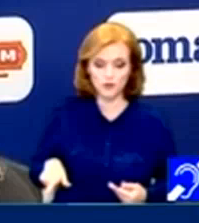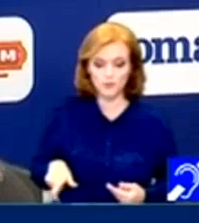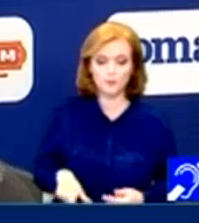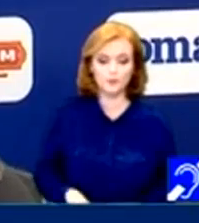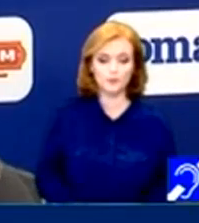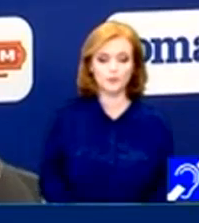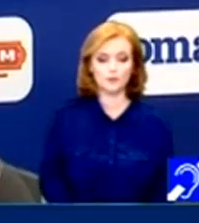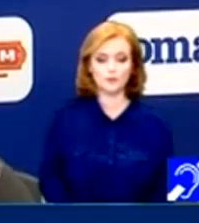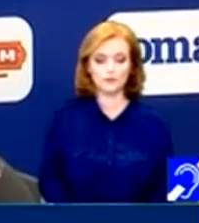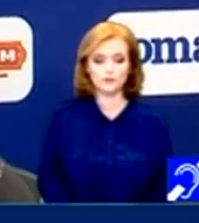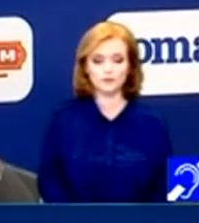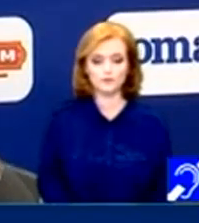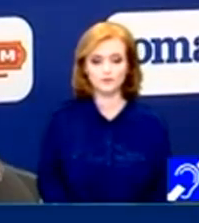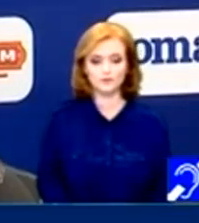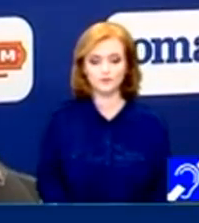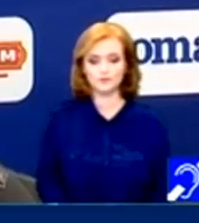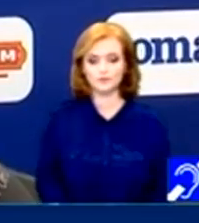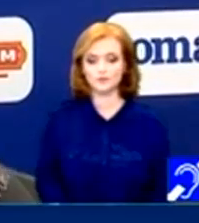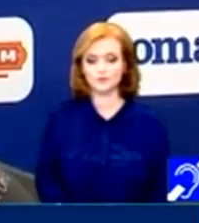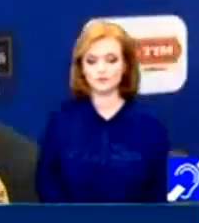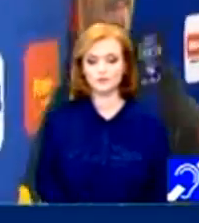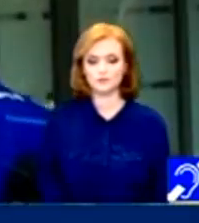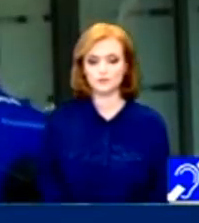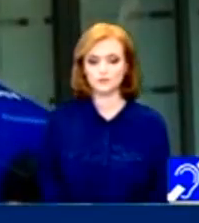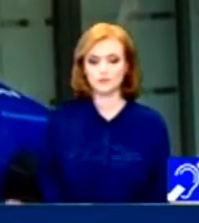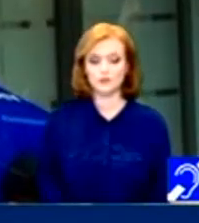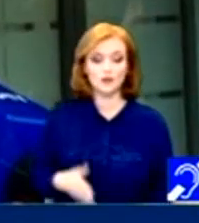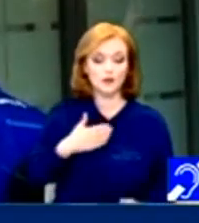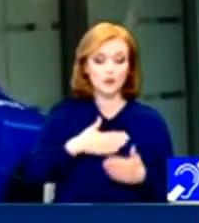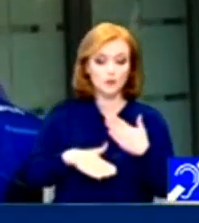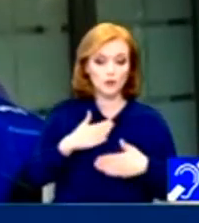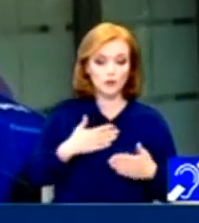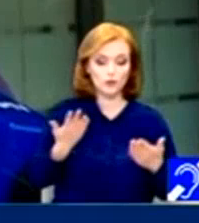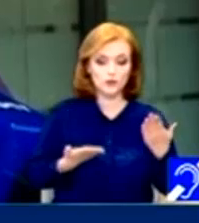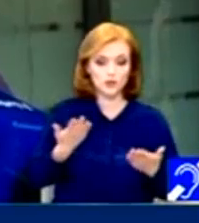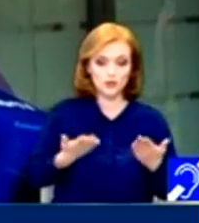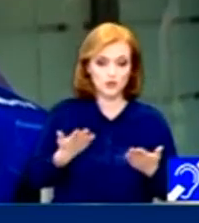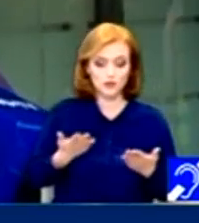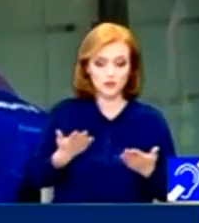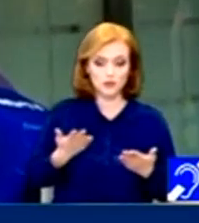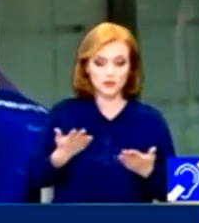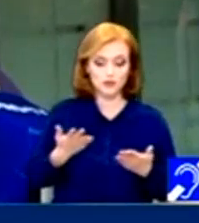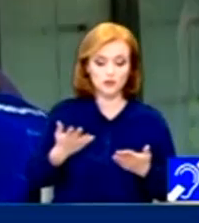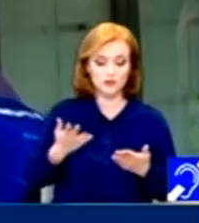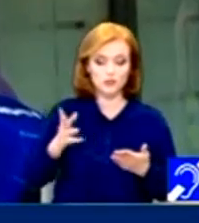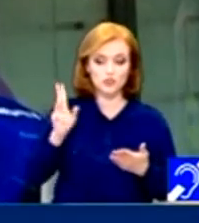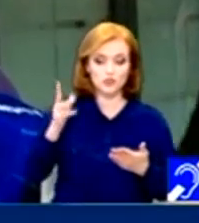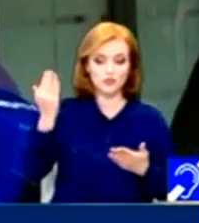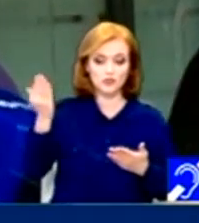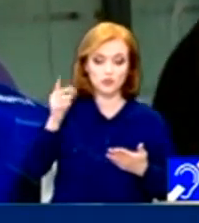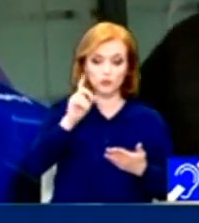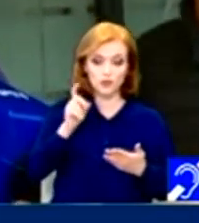clar că în momentul de față arată că poate să decide un meci chiar și la Olimpiadă. Mă bucur dacă vine din partea lui, iar dacă însul